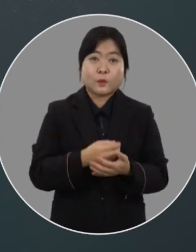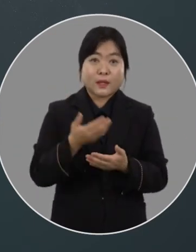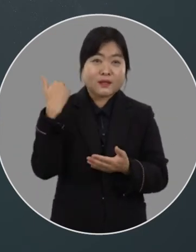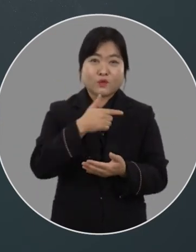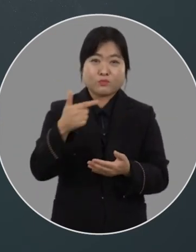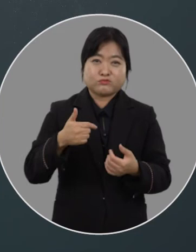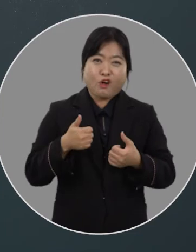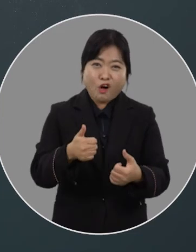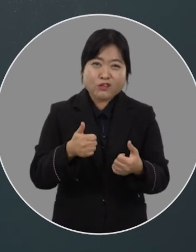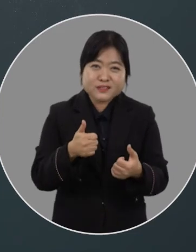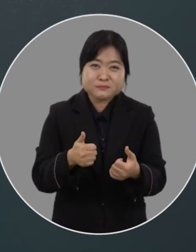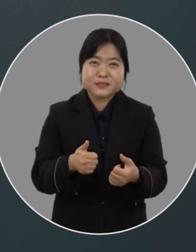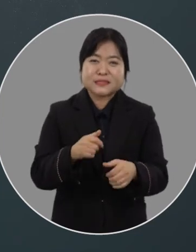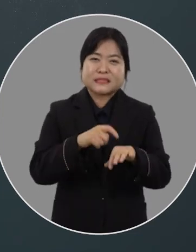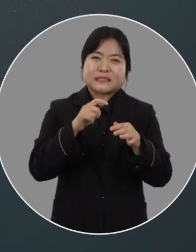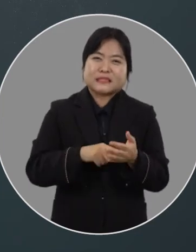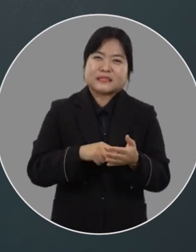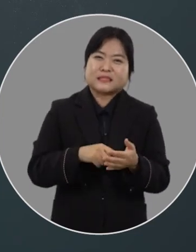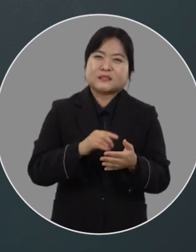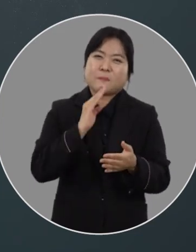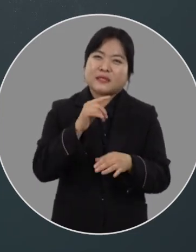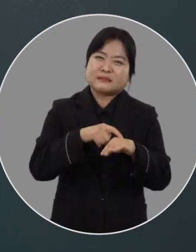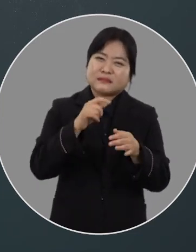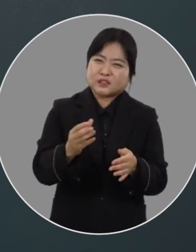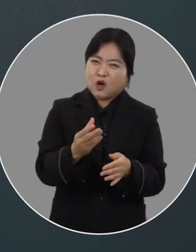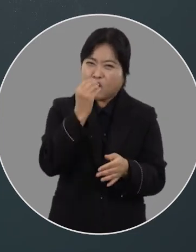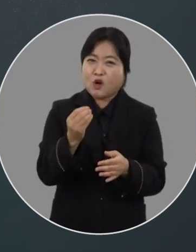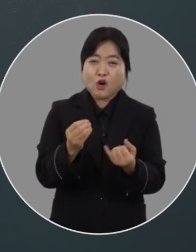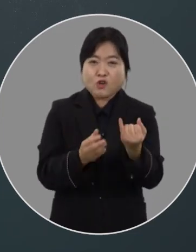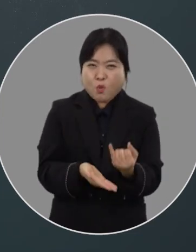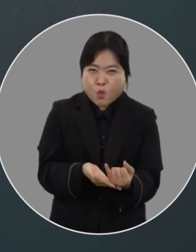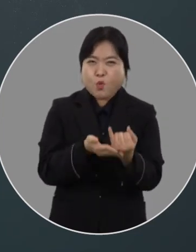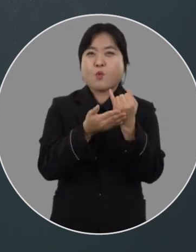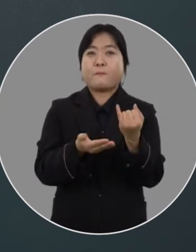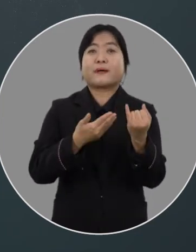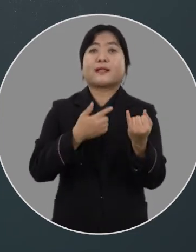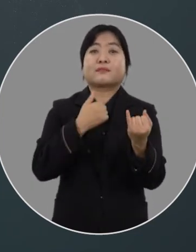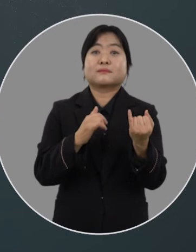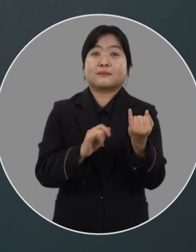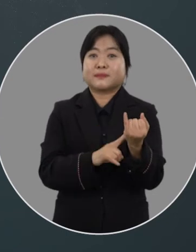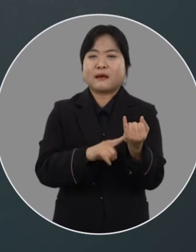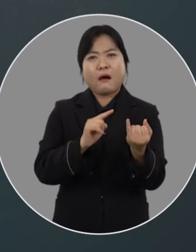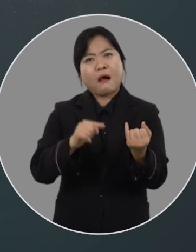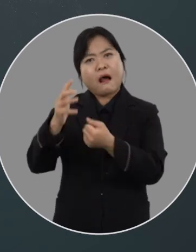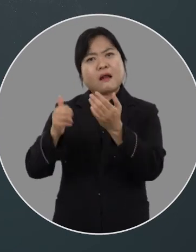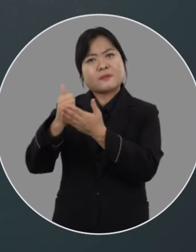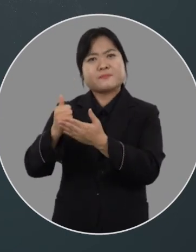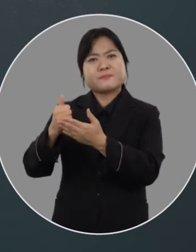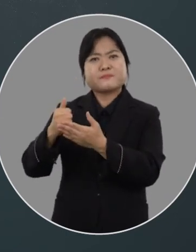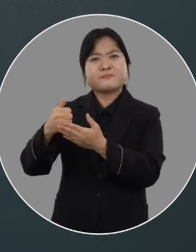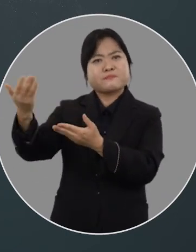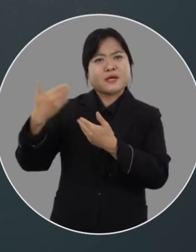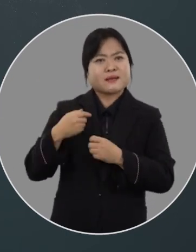한때는 너무나 열심히 신심으로써 추앙받던 성녀가 저것은 하느님의 계시를 받은 것이